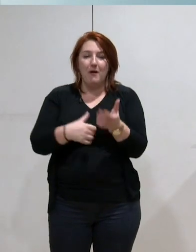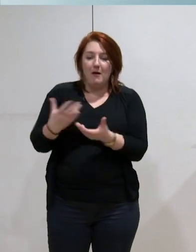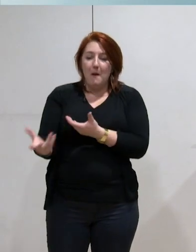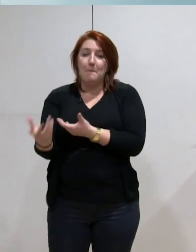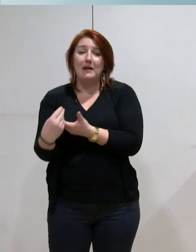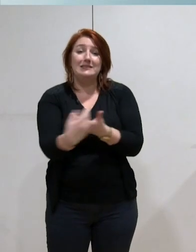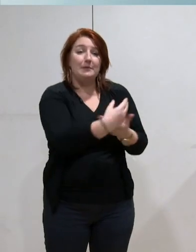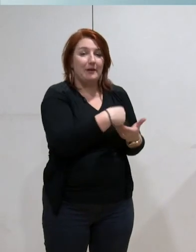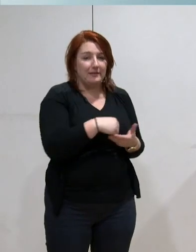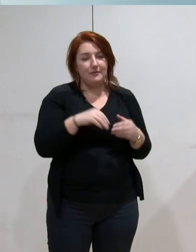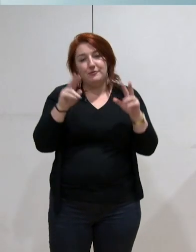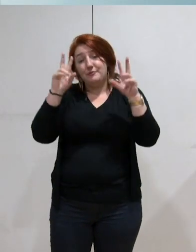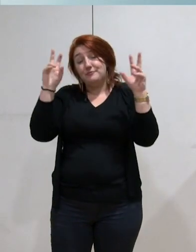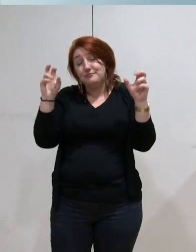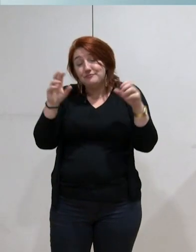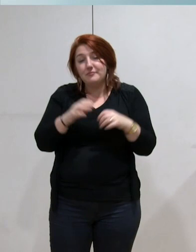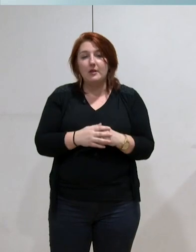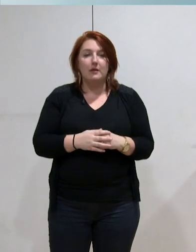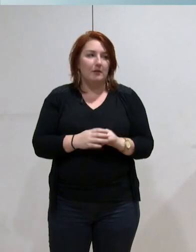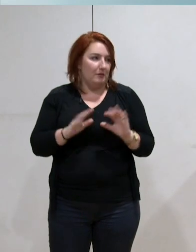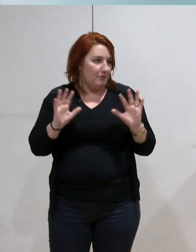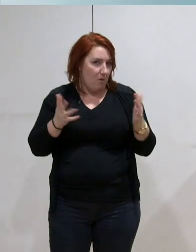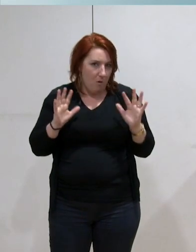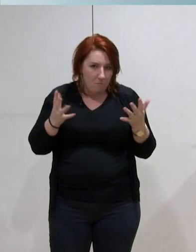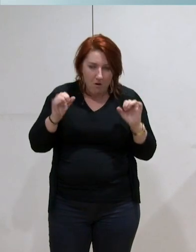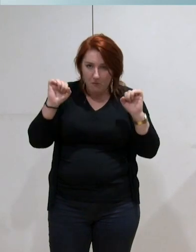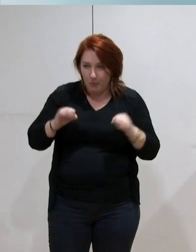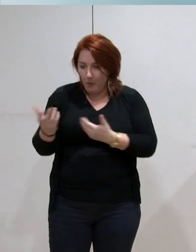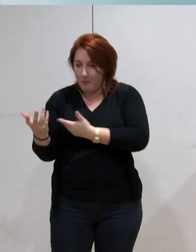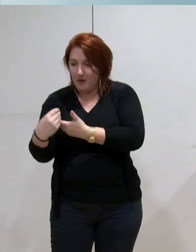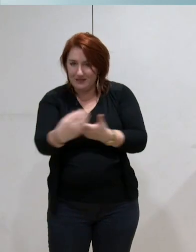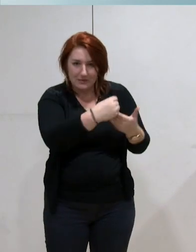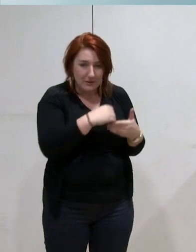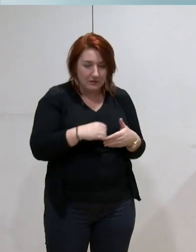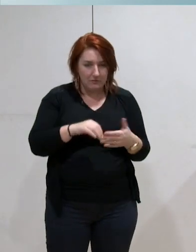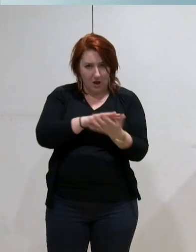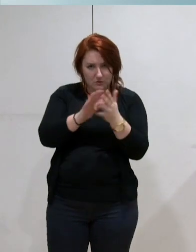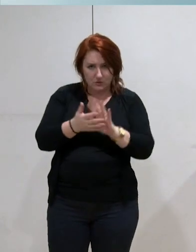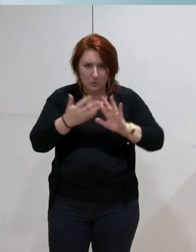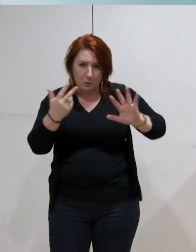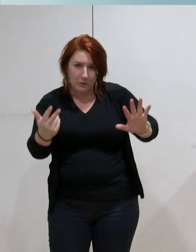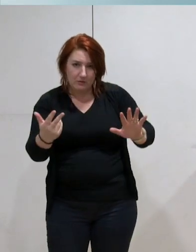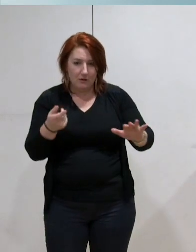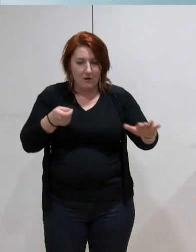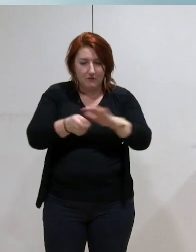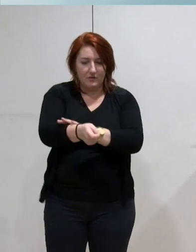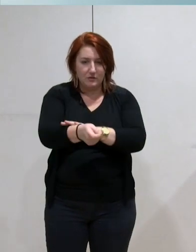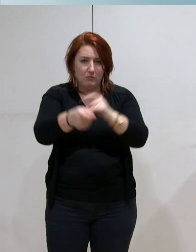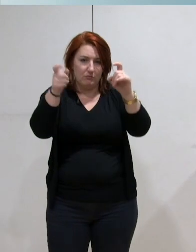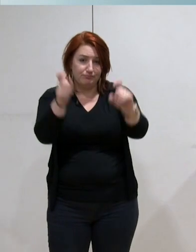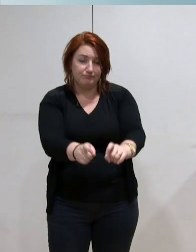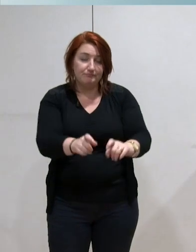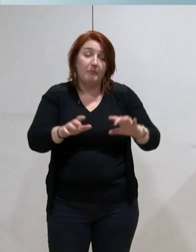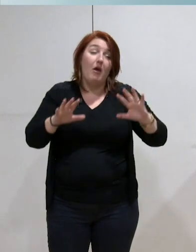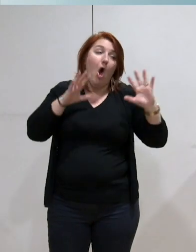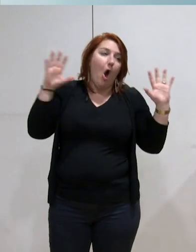la délibération comment est-ce que ça peut être participatif quand vous avez h associations auxquelles on enlève des financements enfin bon